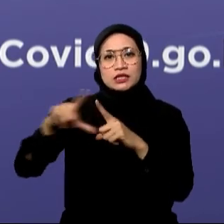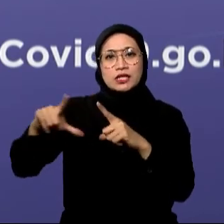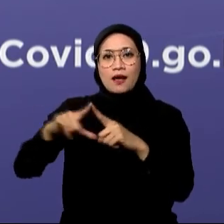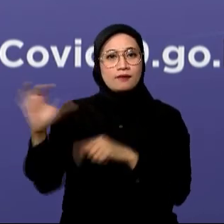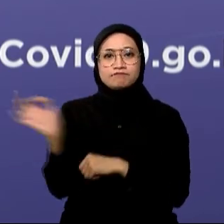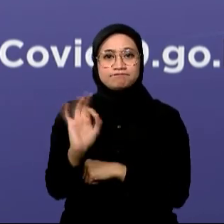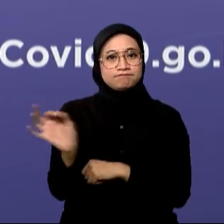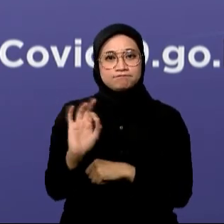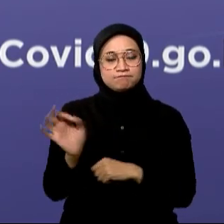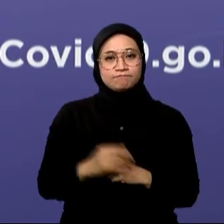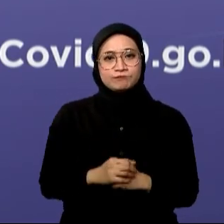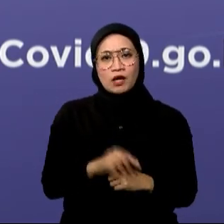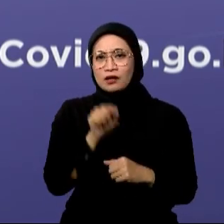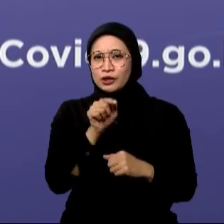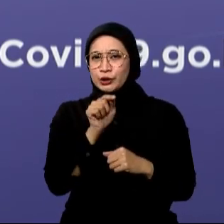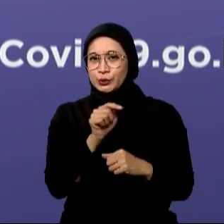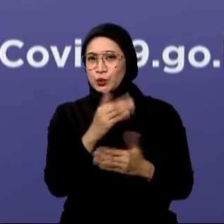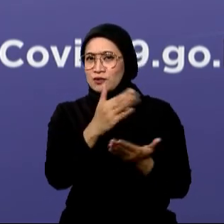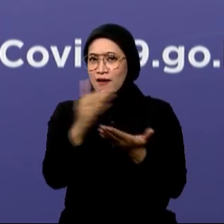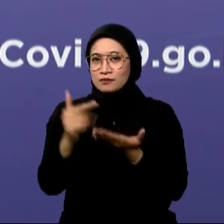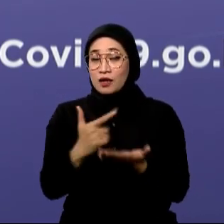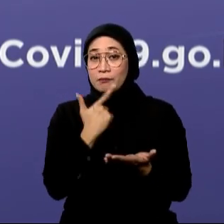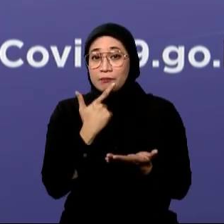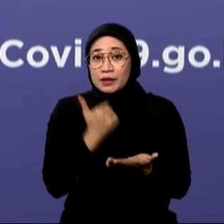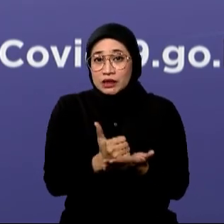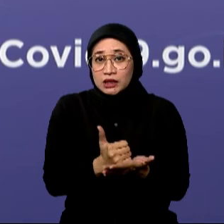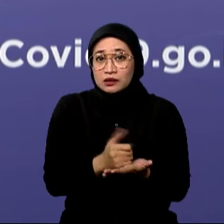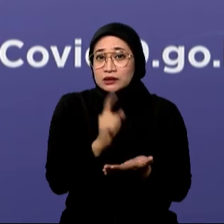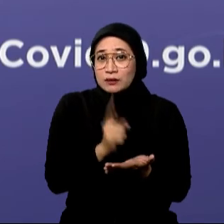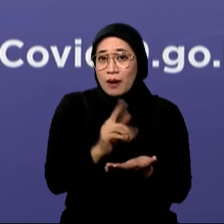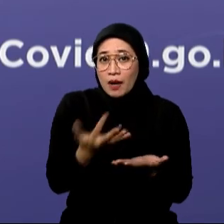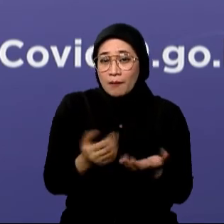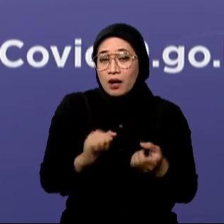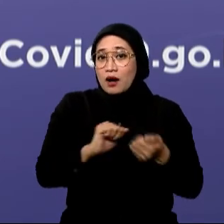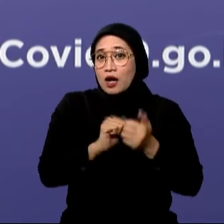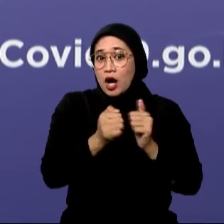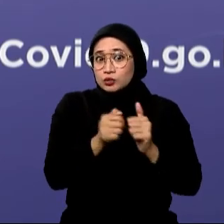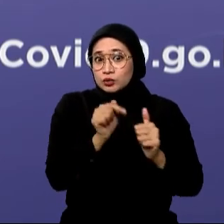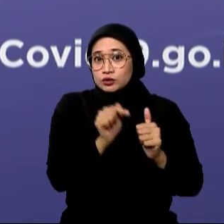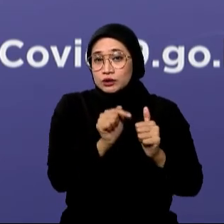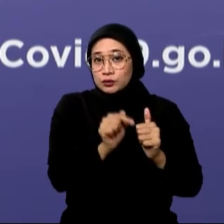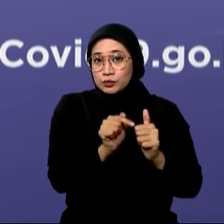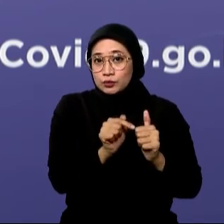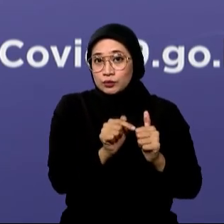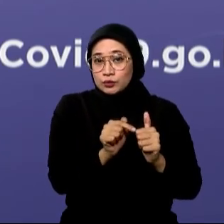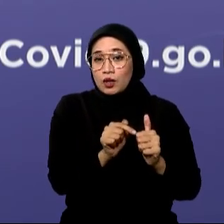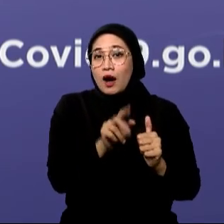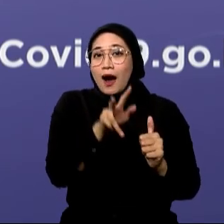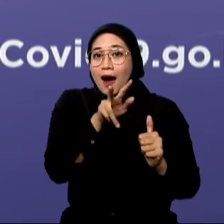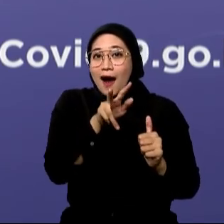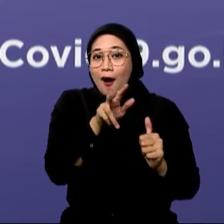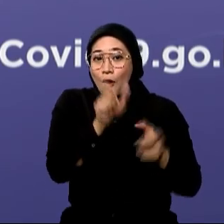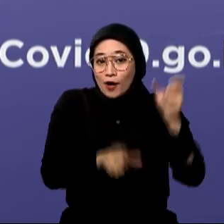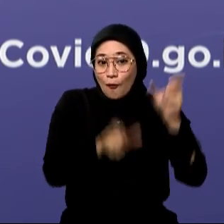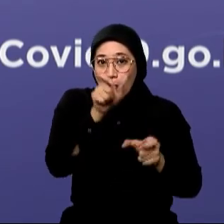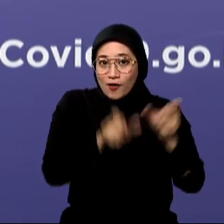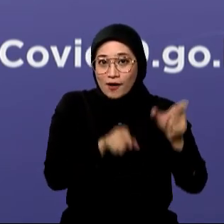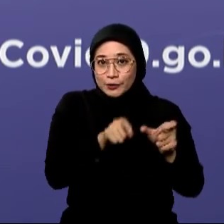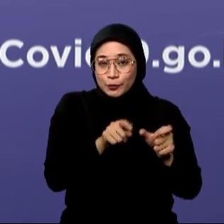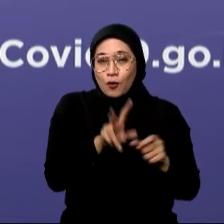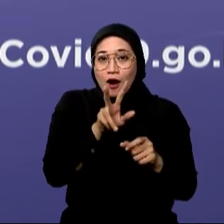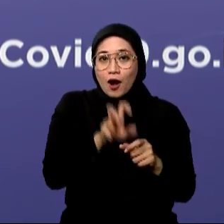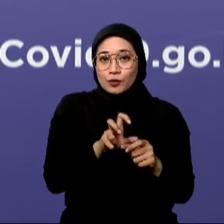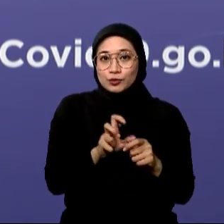menjadi penting untuk kita pahami bahwa kasus-kasus inilah yang harus menjalankan isolasi dengan